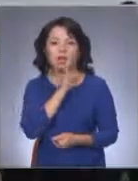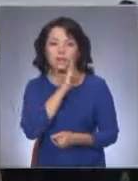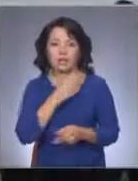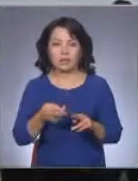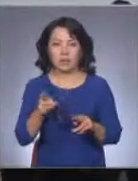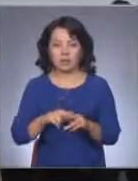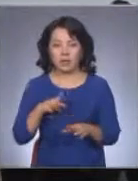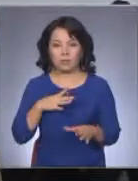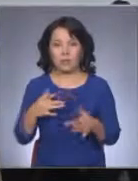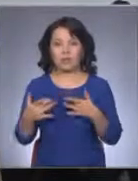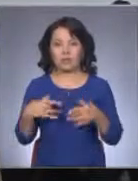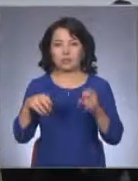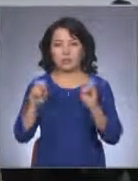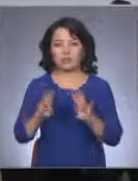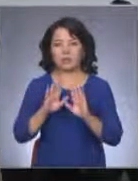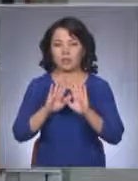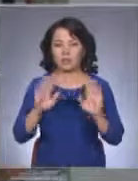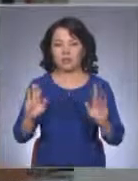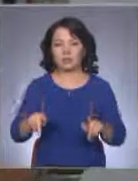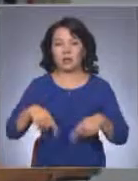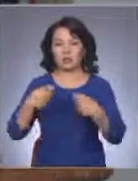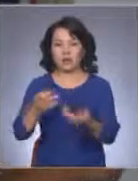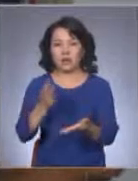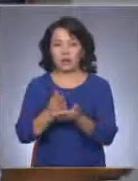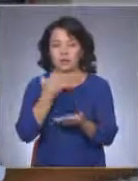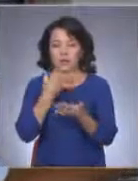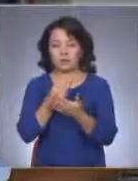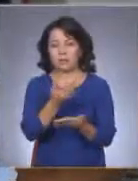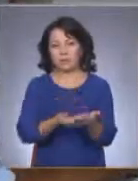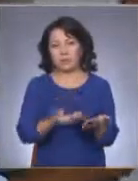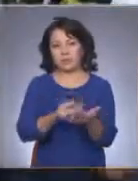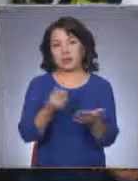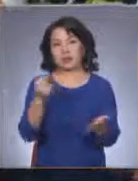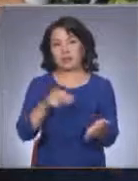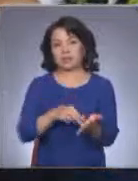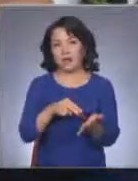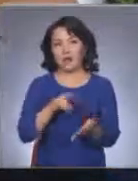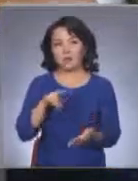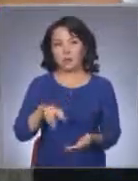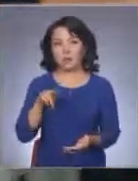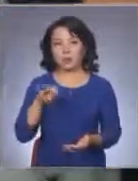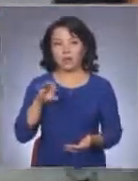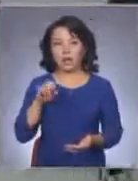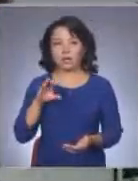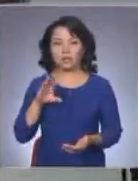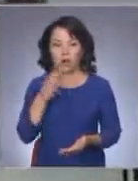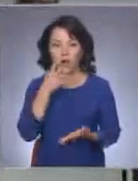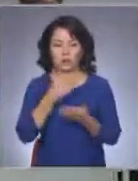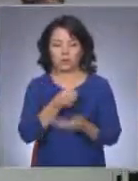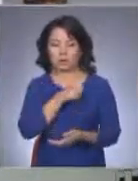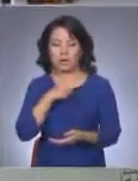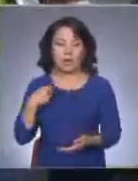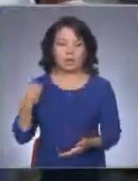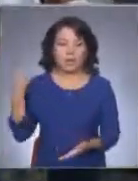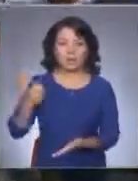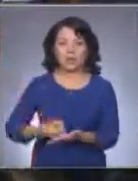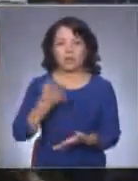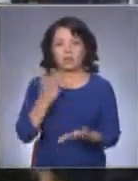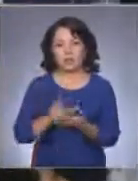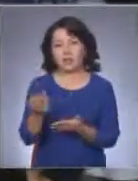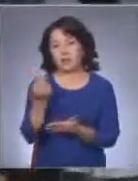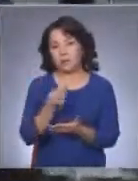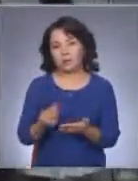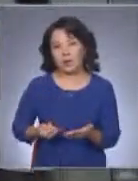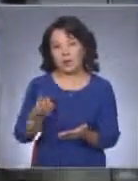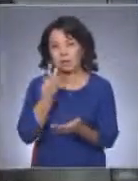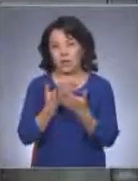Мадридтегі өнер орталығына тапсырылады. Жалпы сарапшылардың бағалауынша Пабло Пикассо туындылары әлемдегі ең қымбат суреттер қатарына